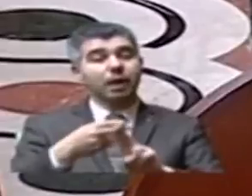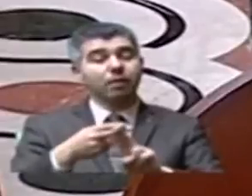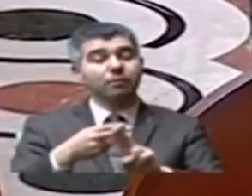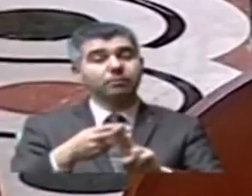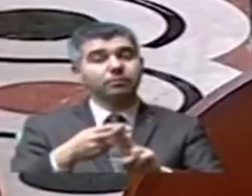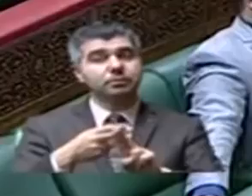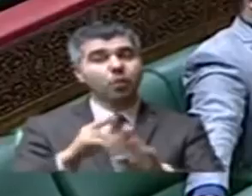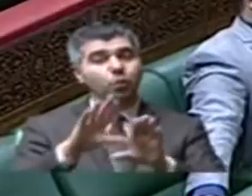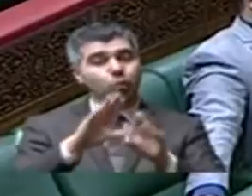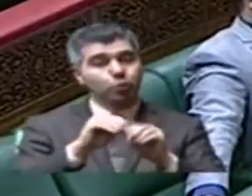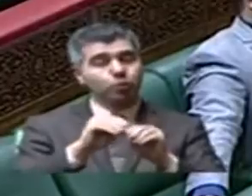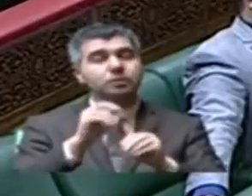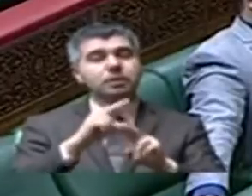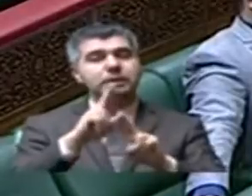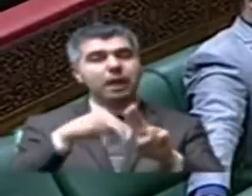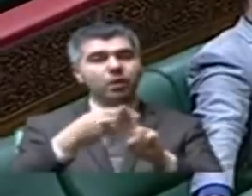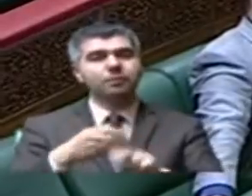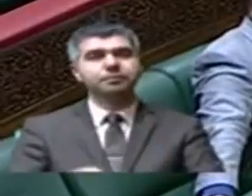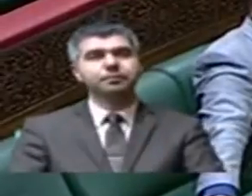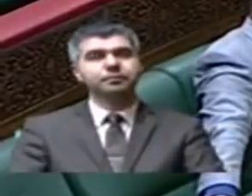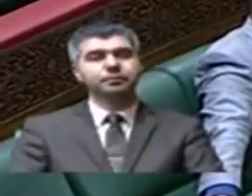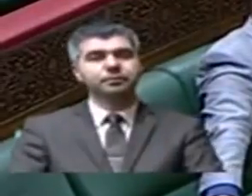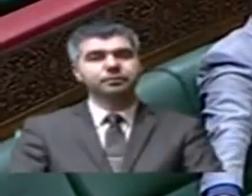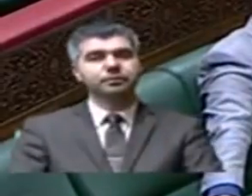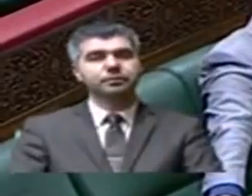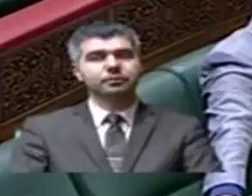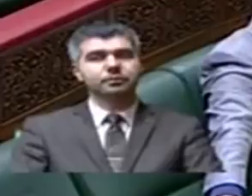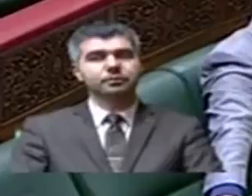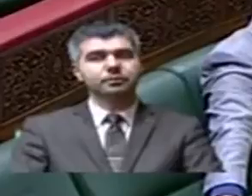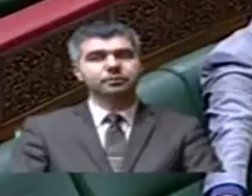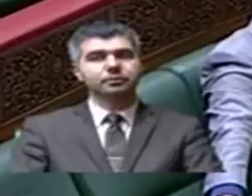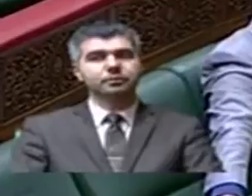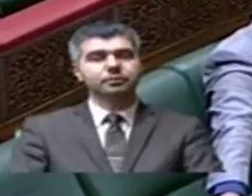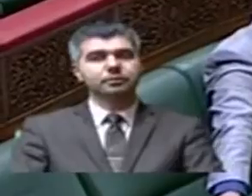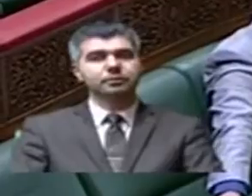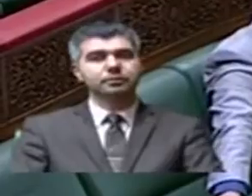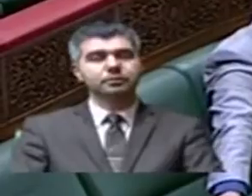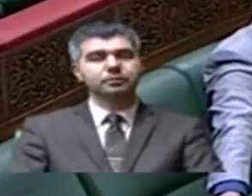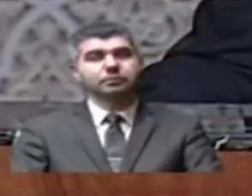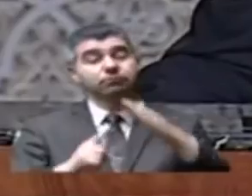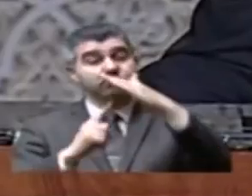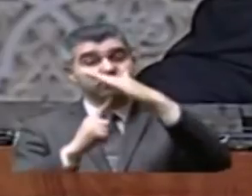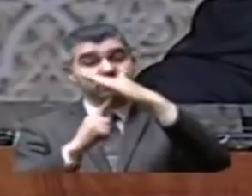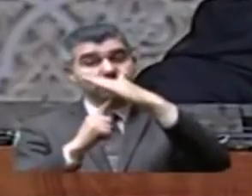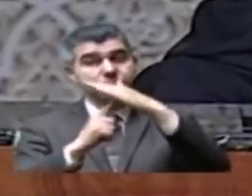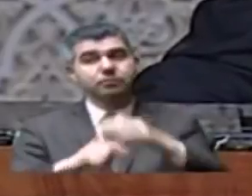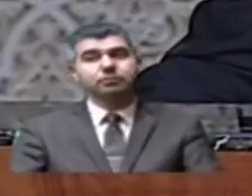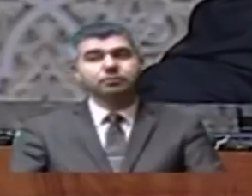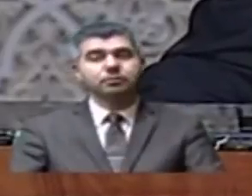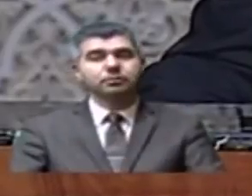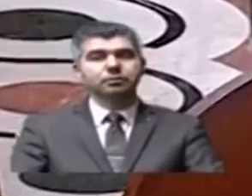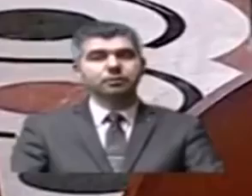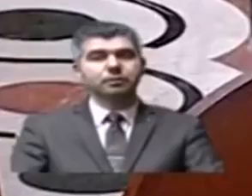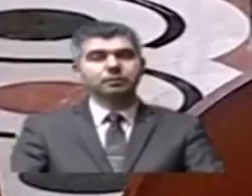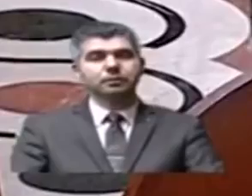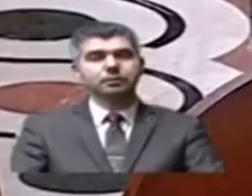لا. أنا غنطلب من الإخوان اللي طالبين نقاط نظام، واللي من ضمنهم كذلك الحكومة طالبة بقسم النظام.